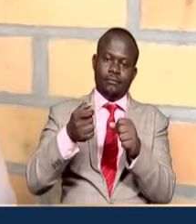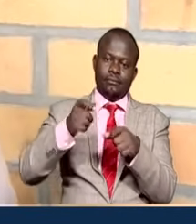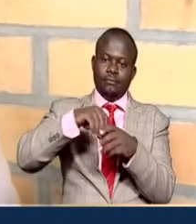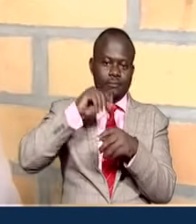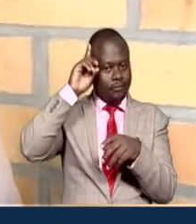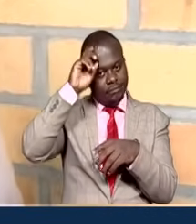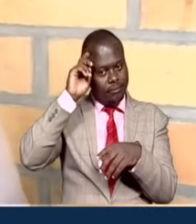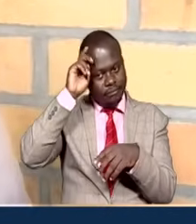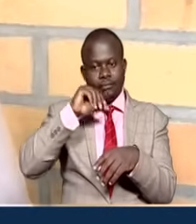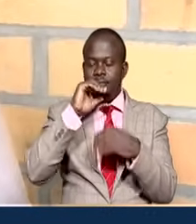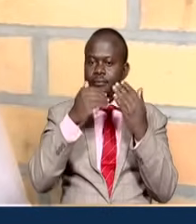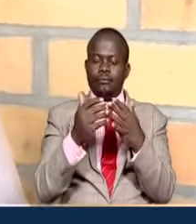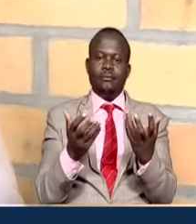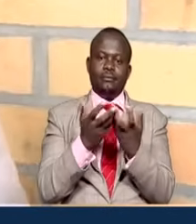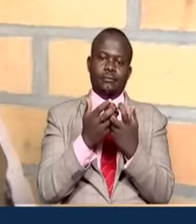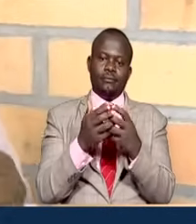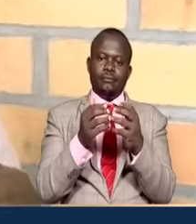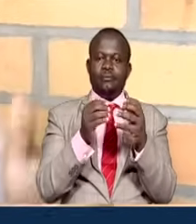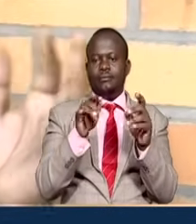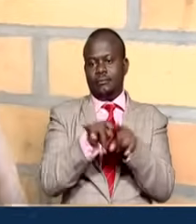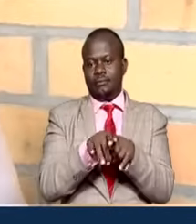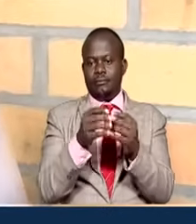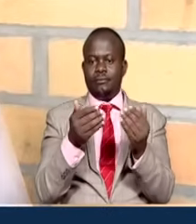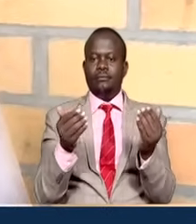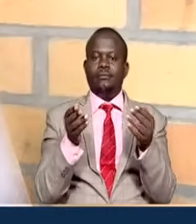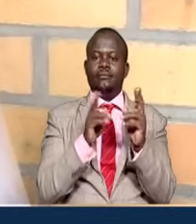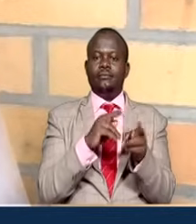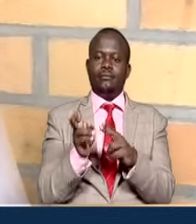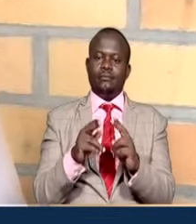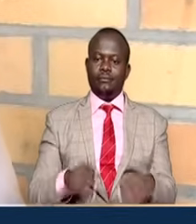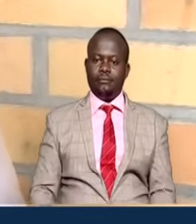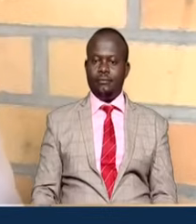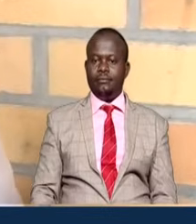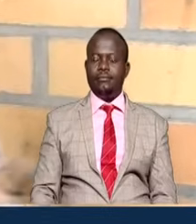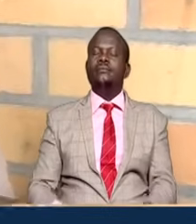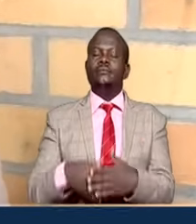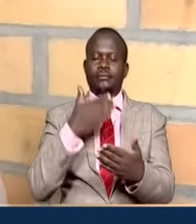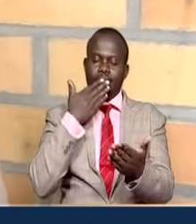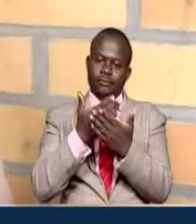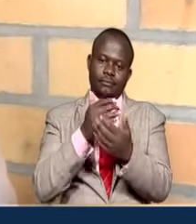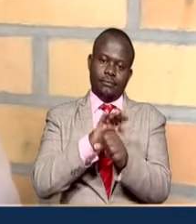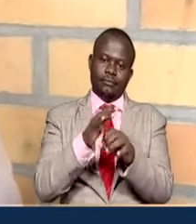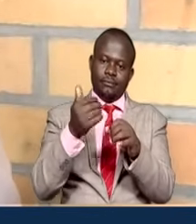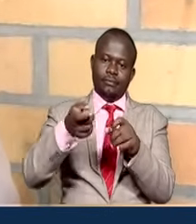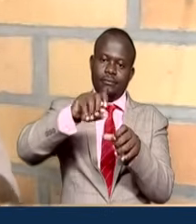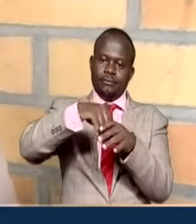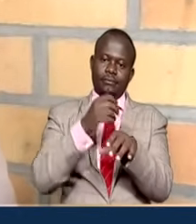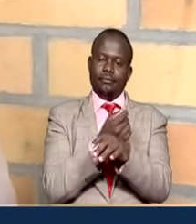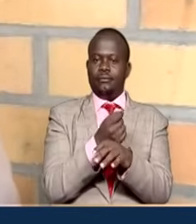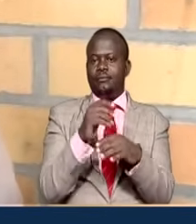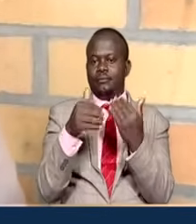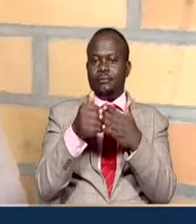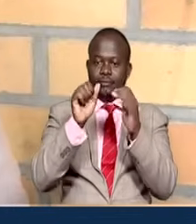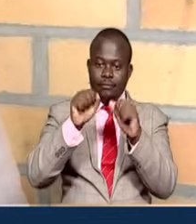gutekereza, ntabwo biba bihuye n'umwana uri normal. Ni byiza ko bamwongeraho ya minota